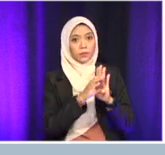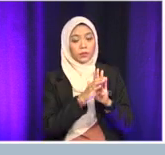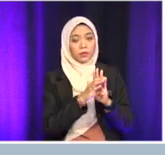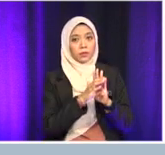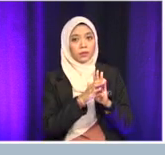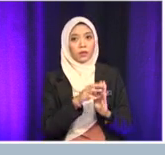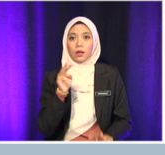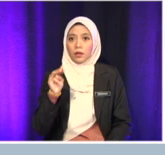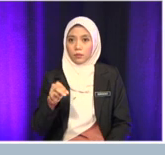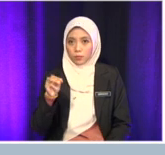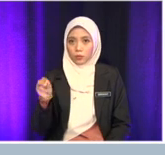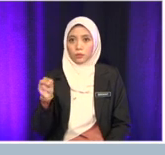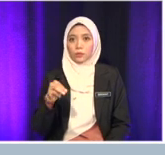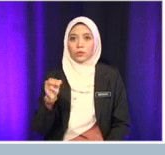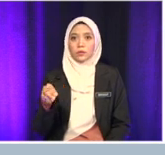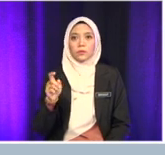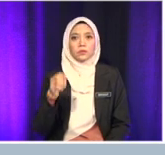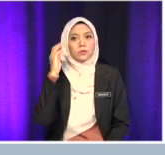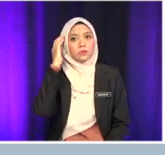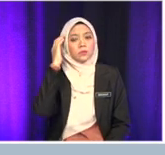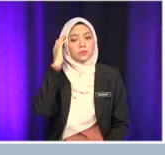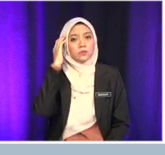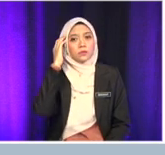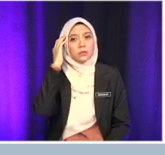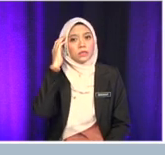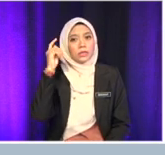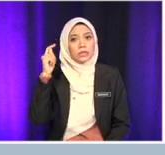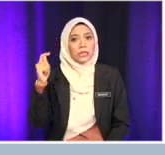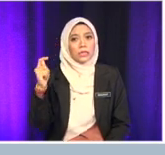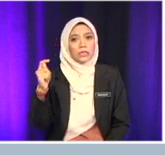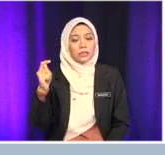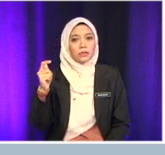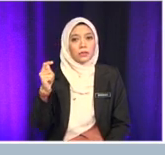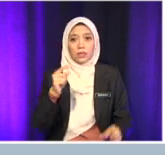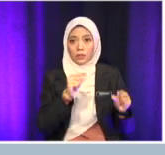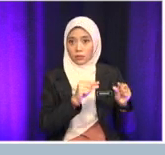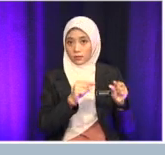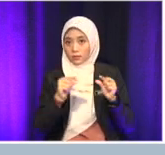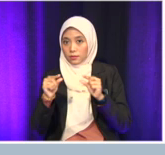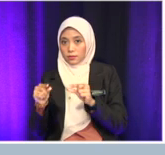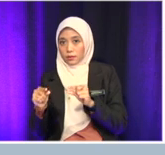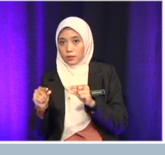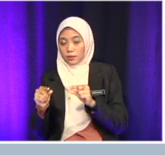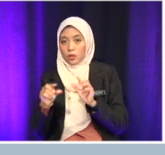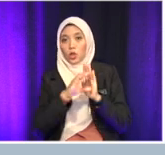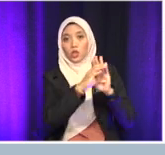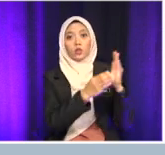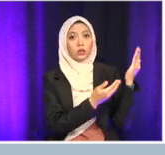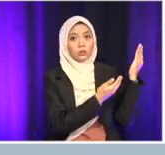murid-murid kalian lakukan adalah Ti dan Ti adalah translasi translasi gerakannya mesti X1